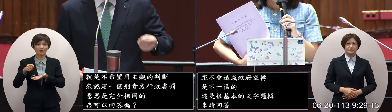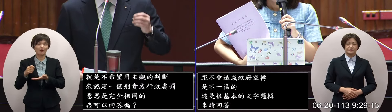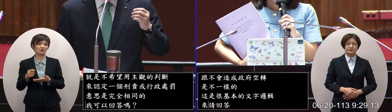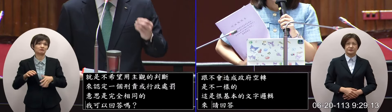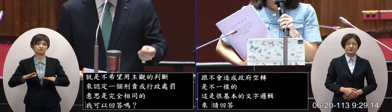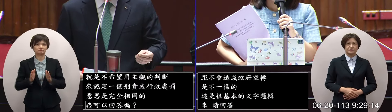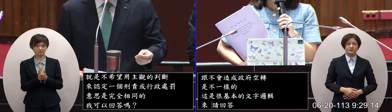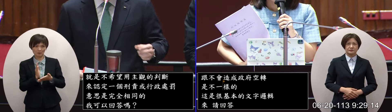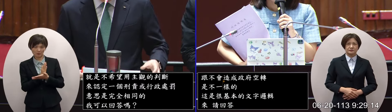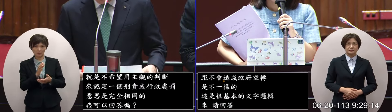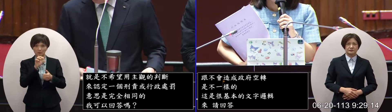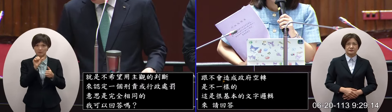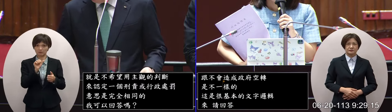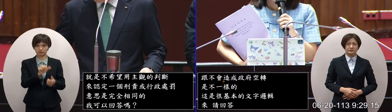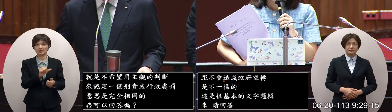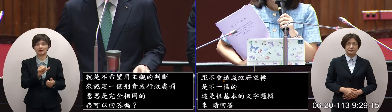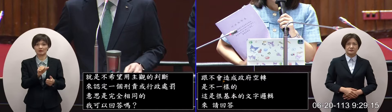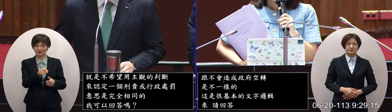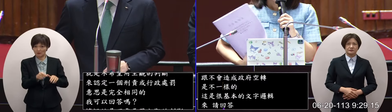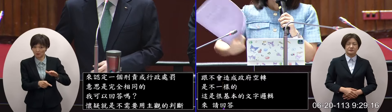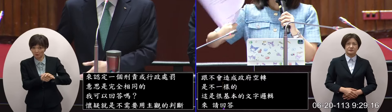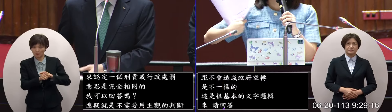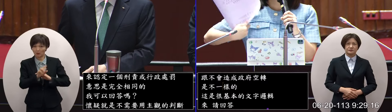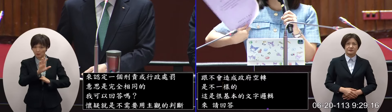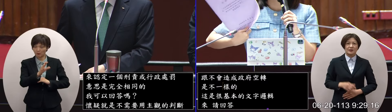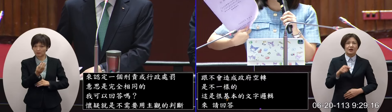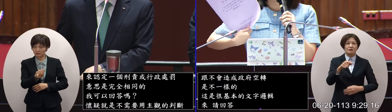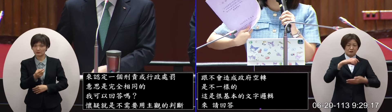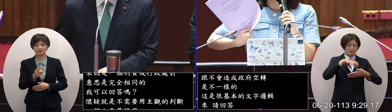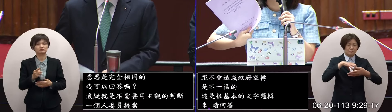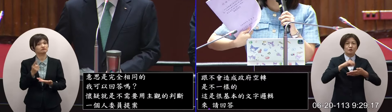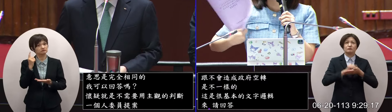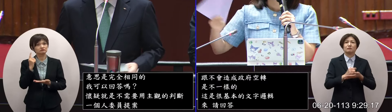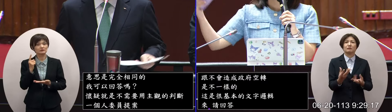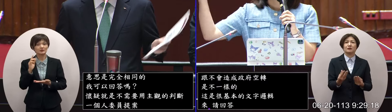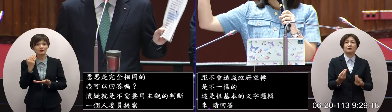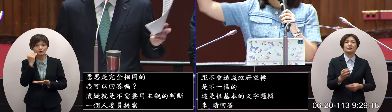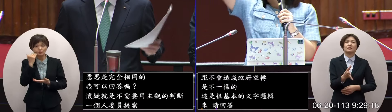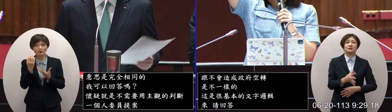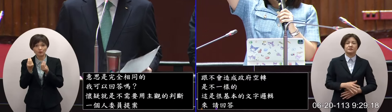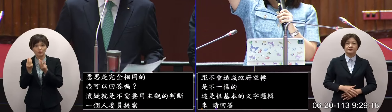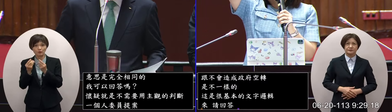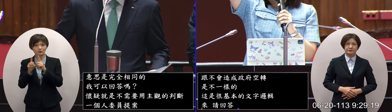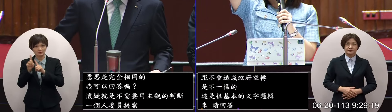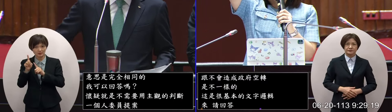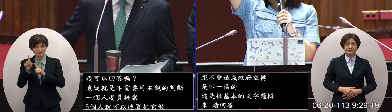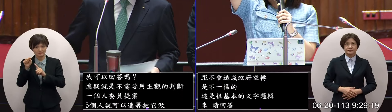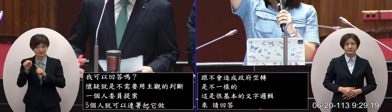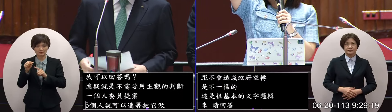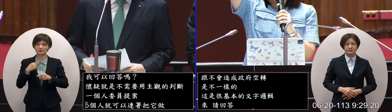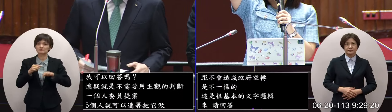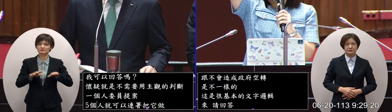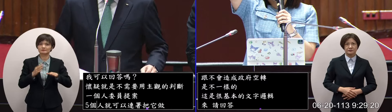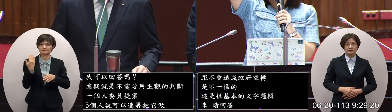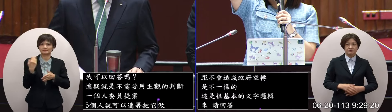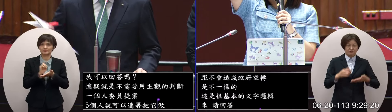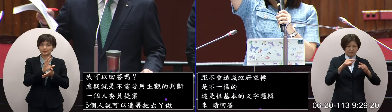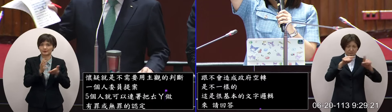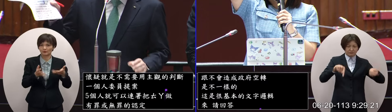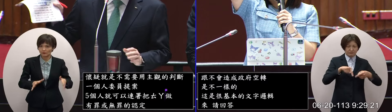定。无差别就是希望能够依照司法 自 治第五八五条，我就跟委员报告过 了。里面为什么不